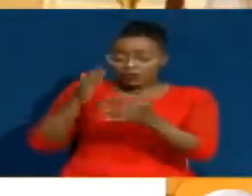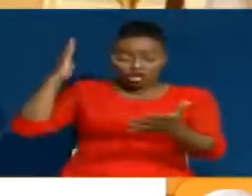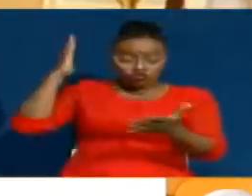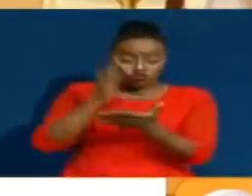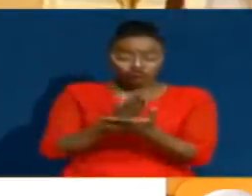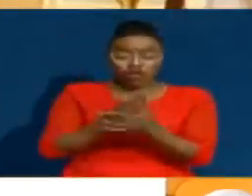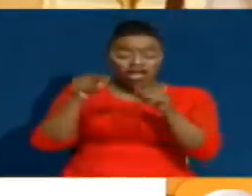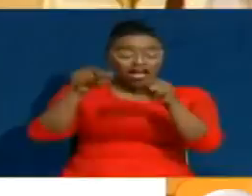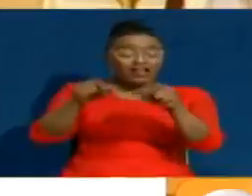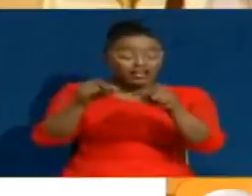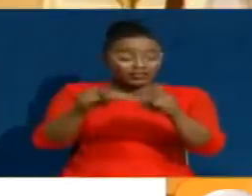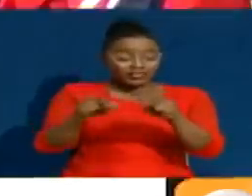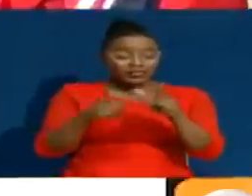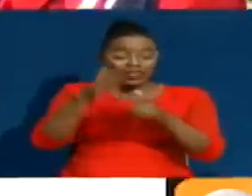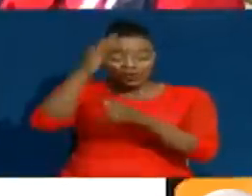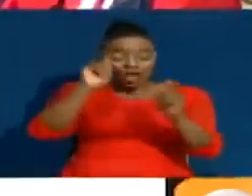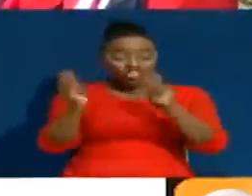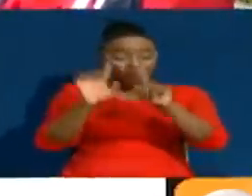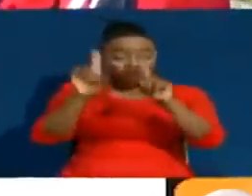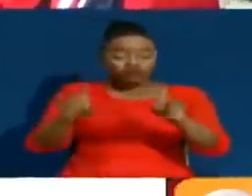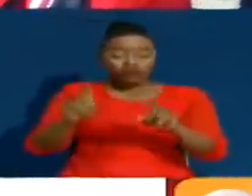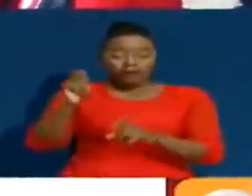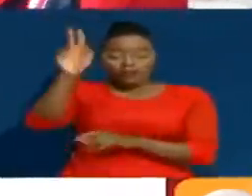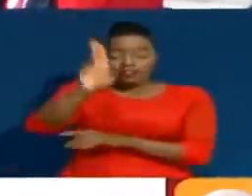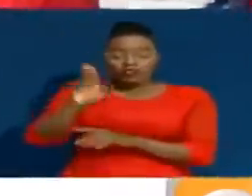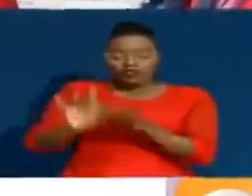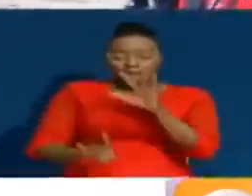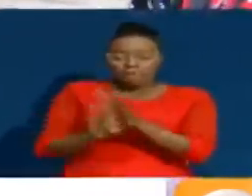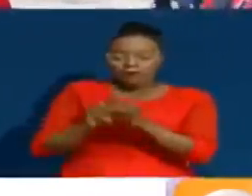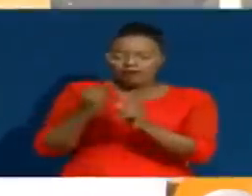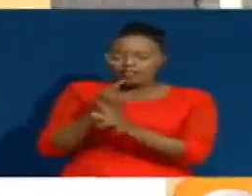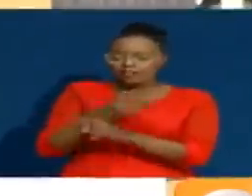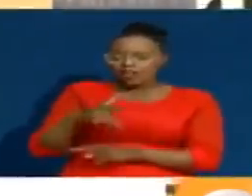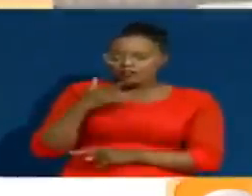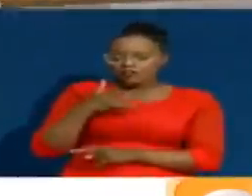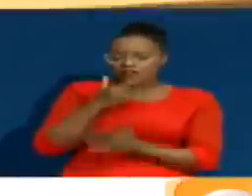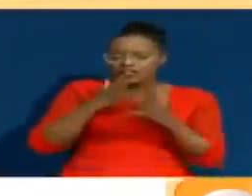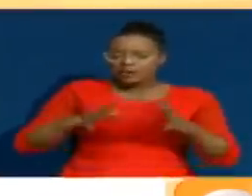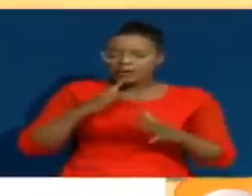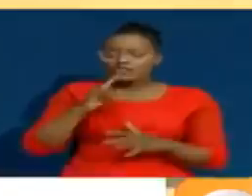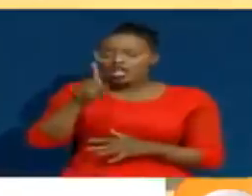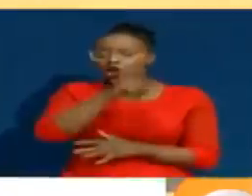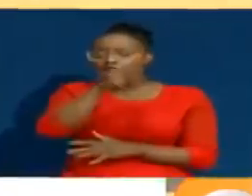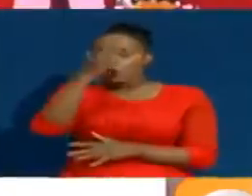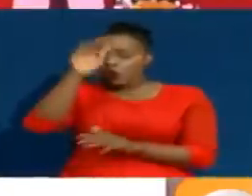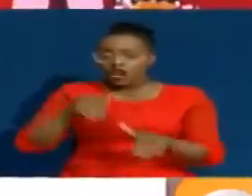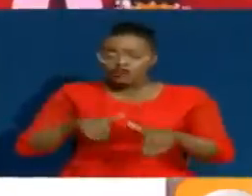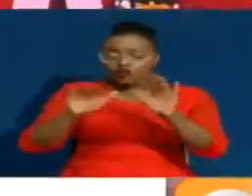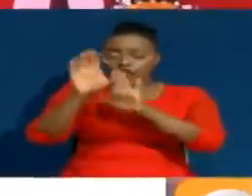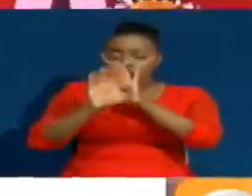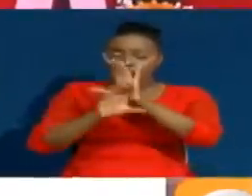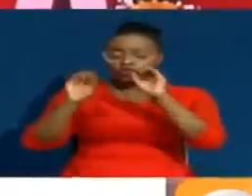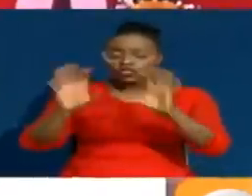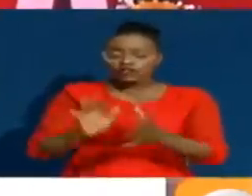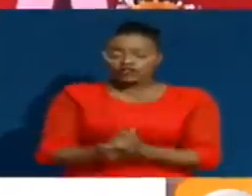allegation, why is this shift? Msimamo wa rais ukiibua hisia mseto, huku baadhi wakimkosoa kwa kutofuata taratibu za